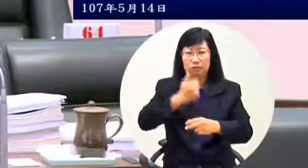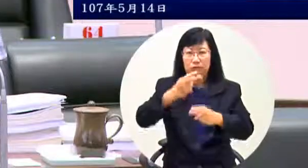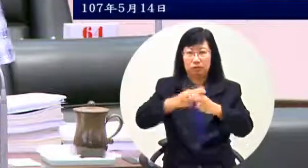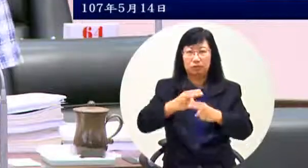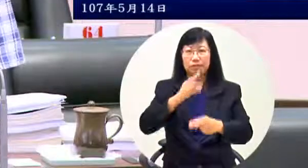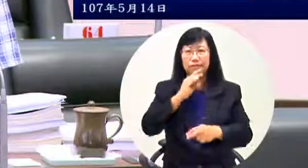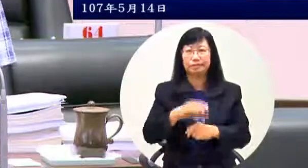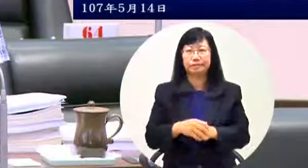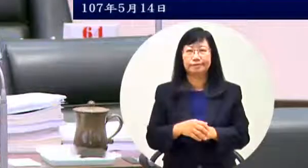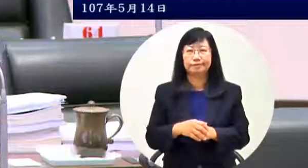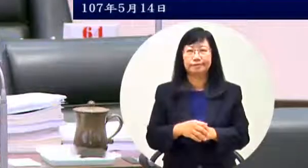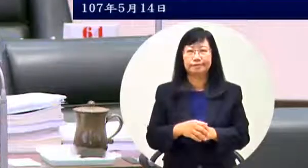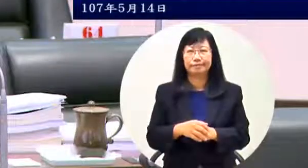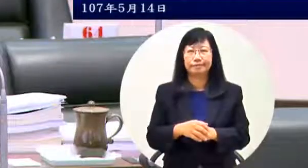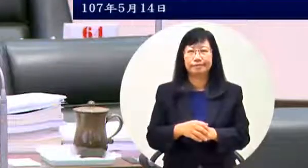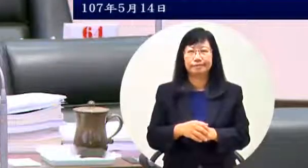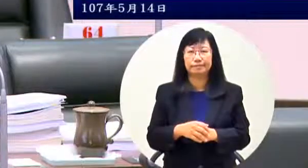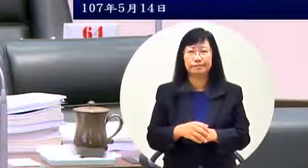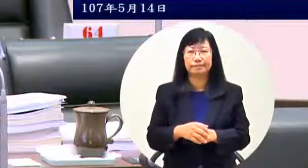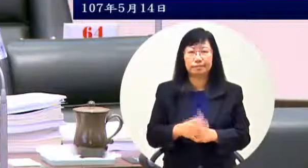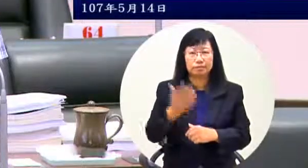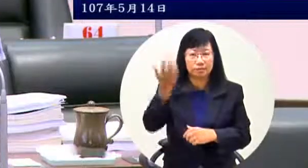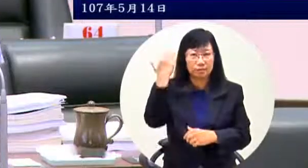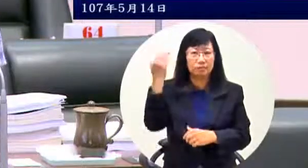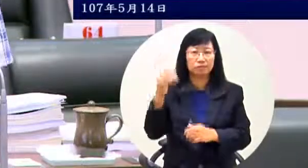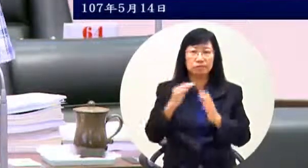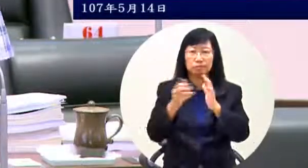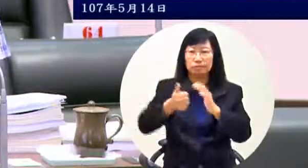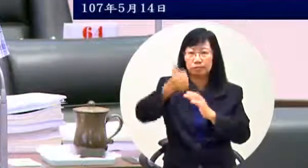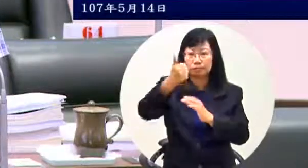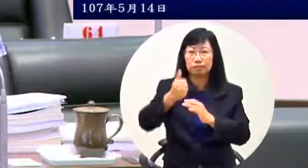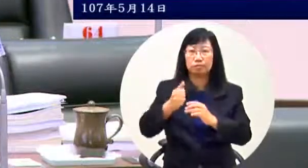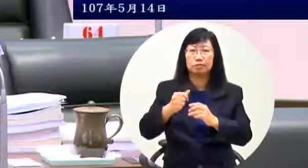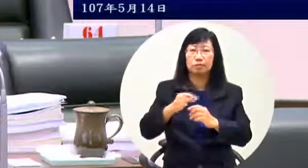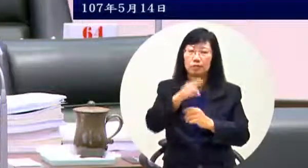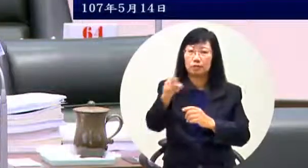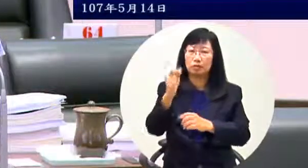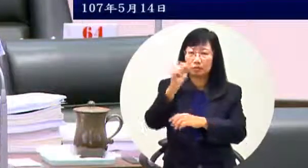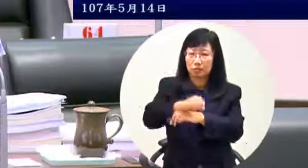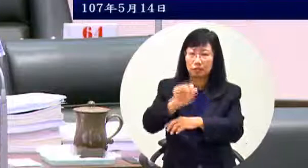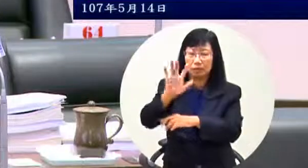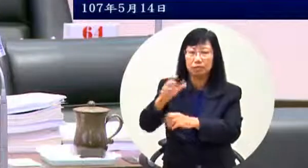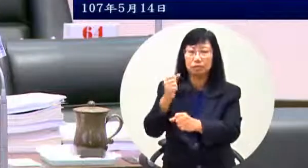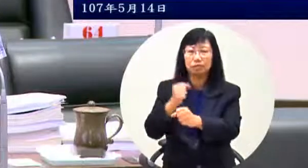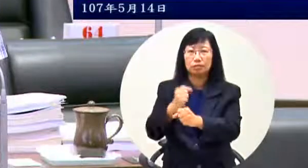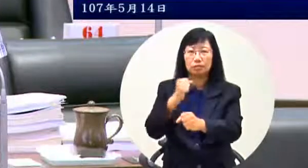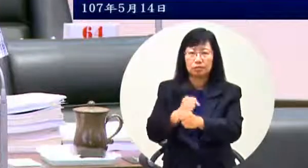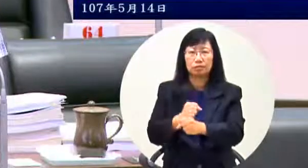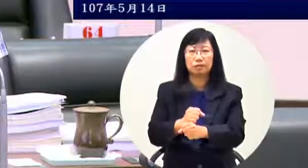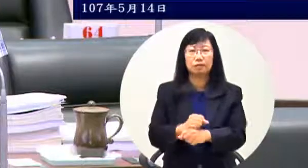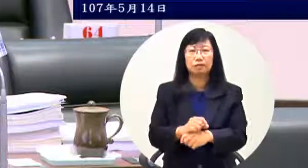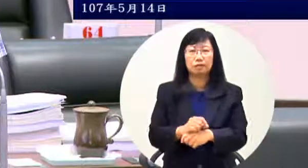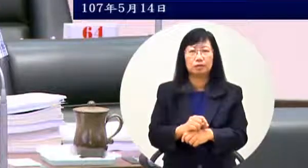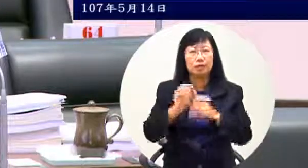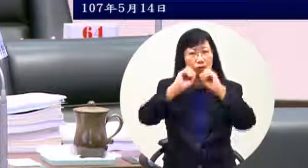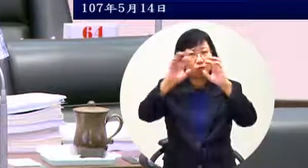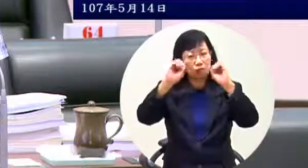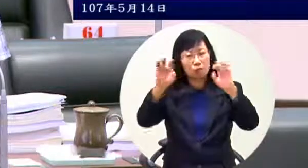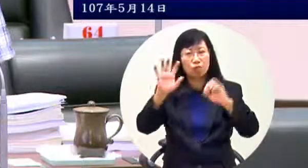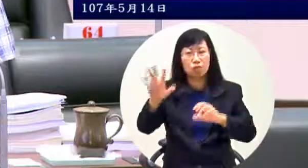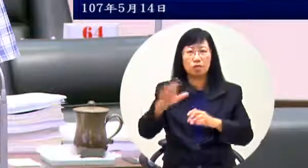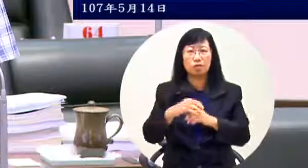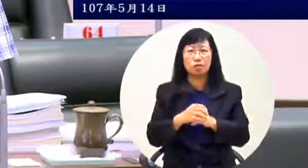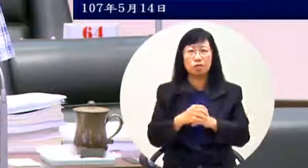燕国市长也是按起户说大燕国，哦，做公格国，哦，做宣传国，都应该改讲兑